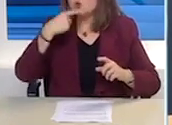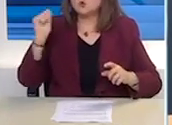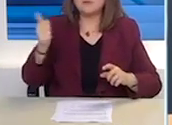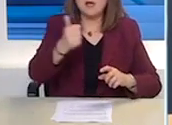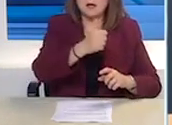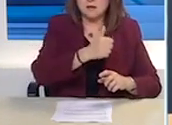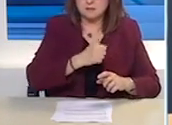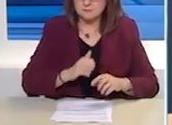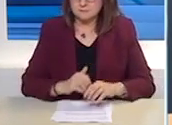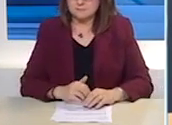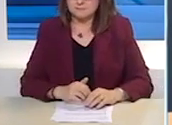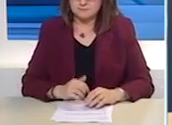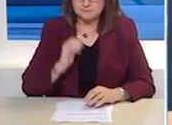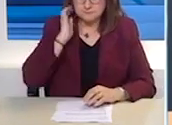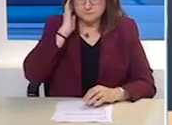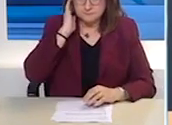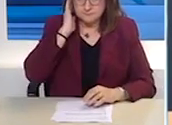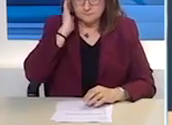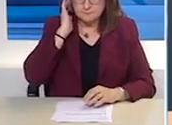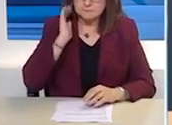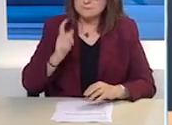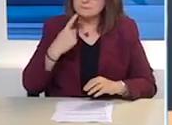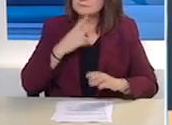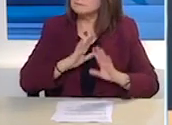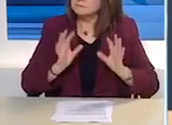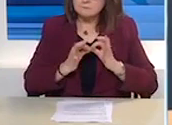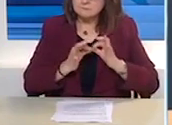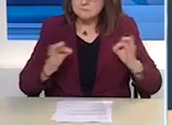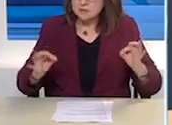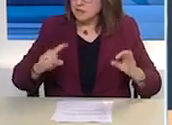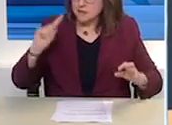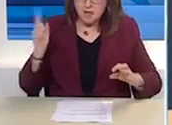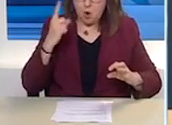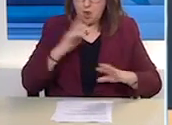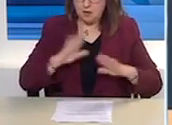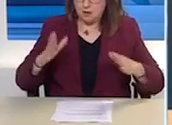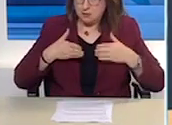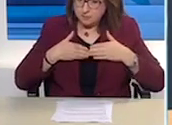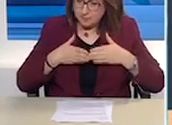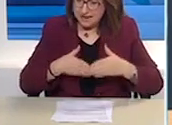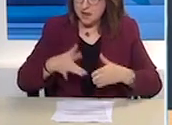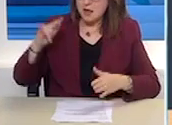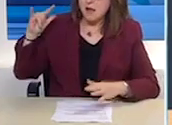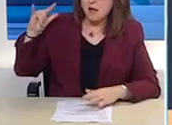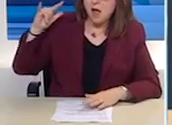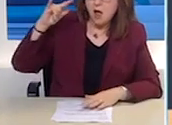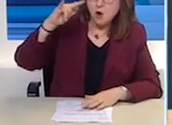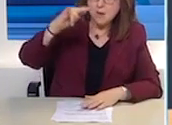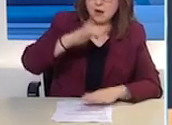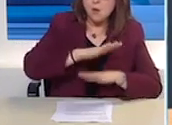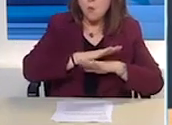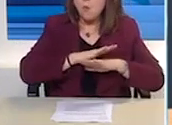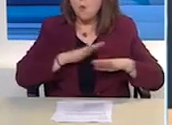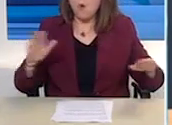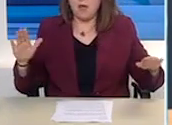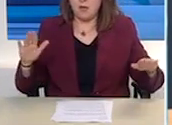αντίθετο, τα μέτρα είναι σε κάθε επίπεδο, και ακτοπλοϊκά και αεροπορικά. Ακόμα και εκείνοι οι οποίοι